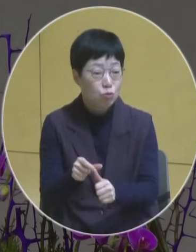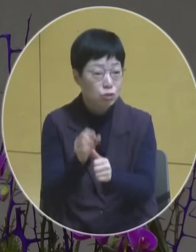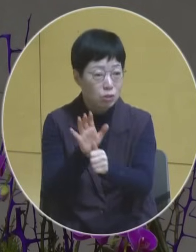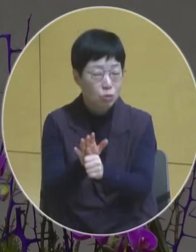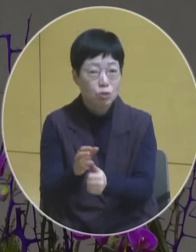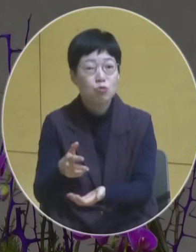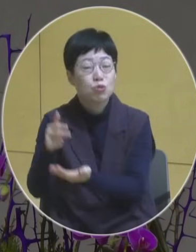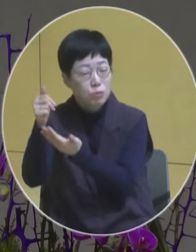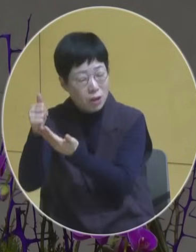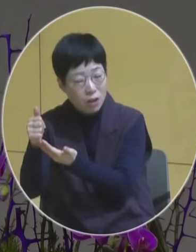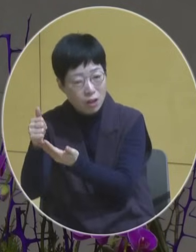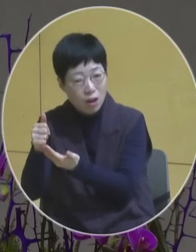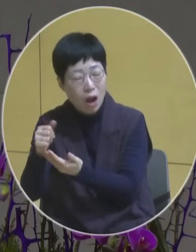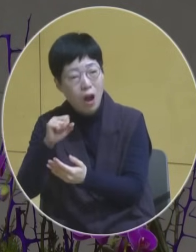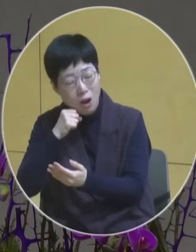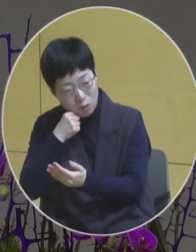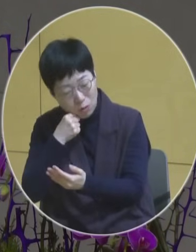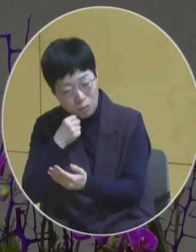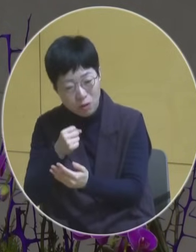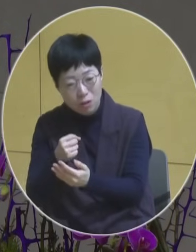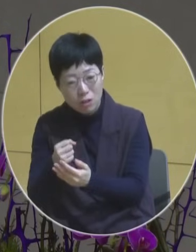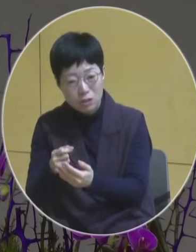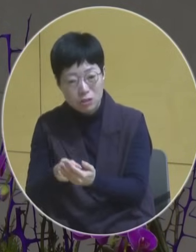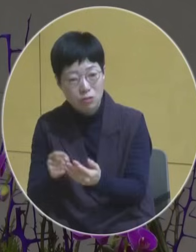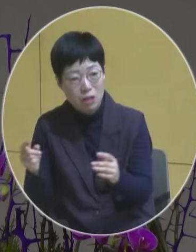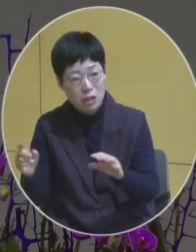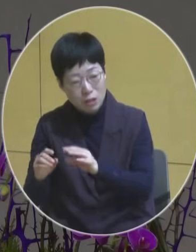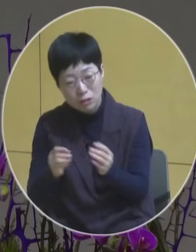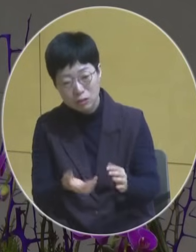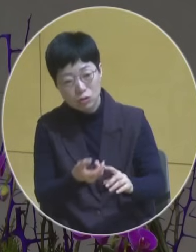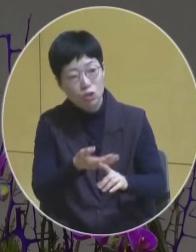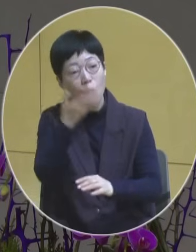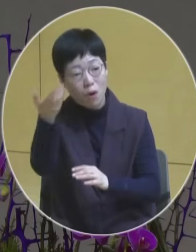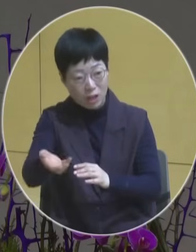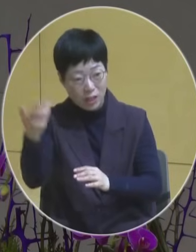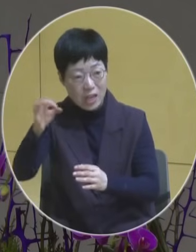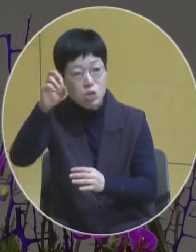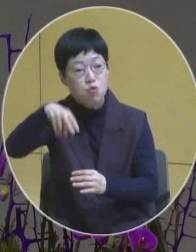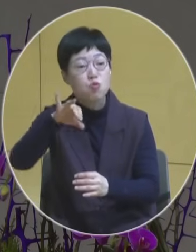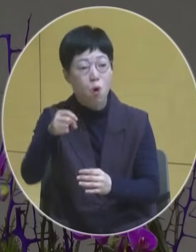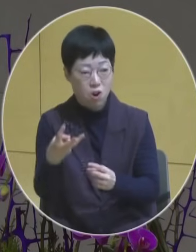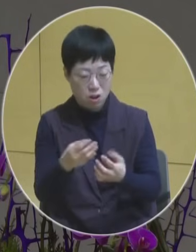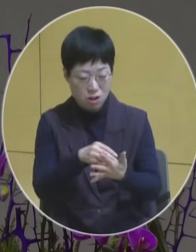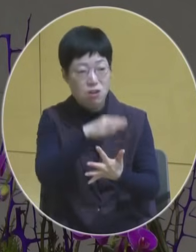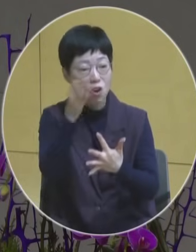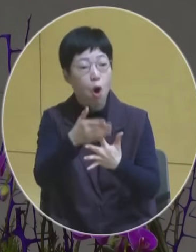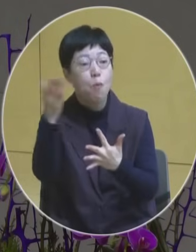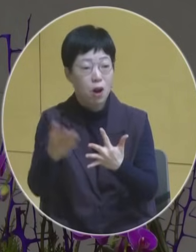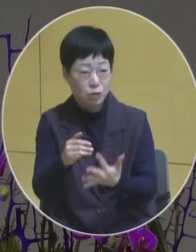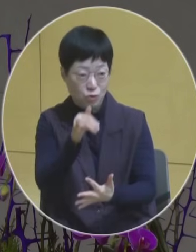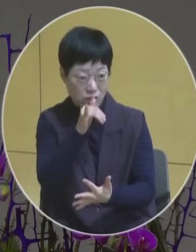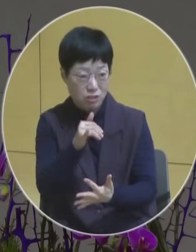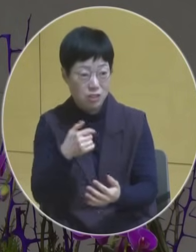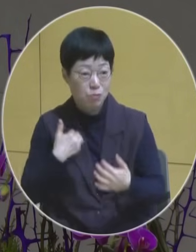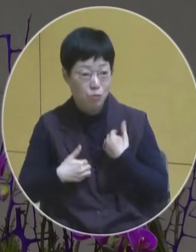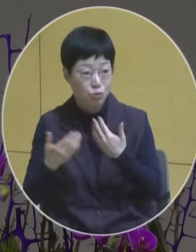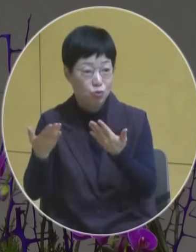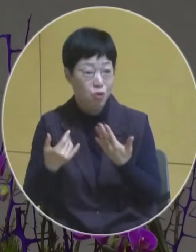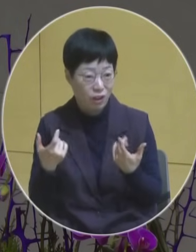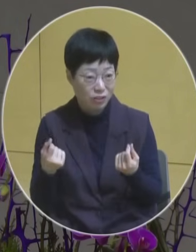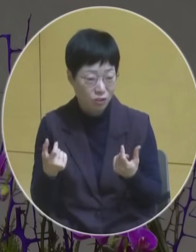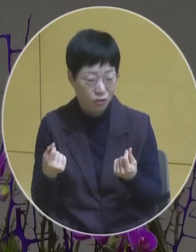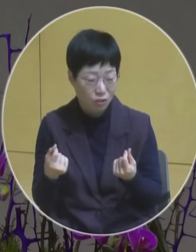통해서 주께서 어려움도 유월시켜가는 것을 저는 많이 체험했기 때문입니다. 저희 어머님한테 배운 신앙이죠. 우리